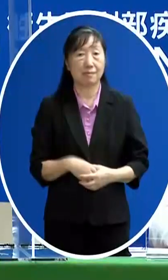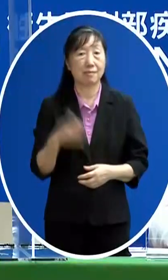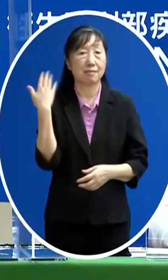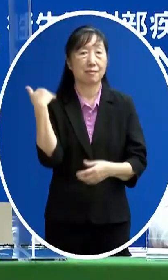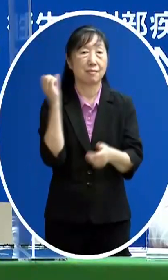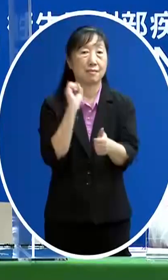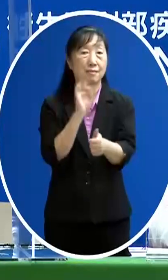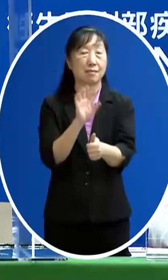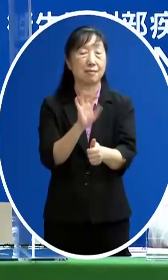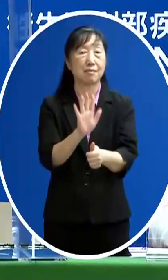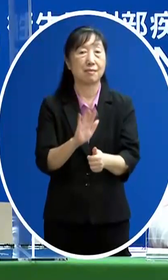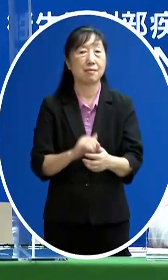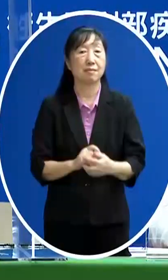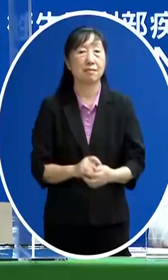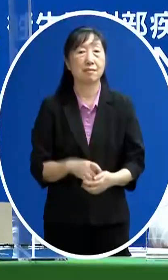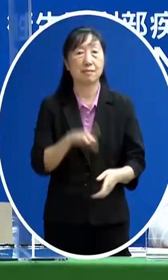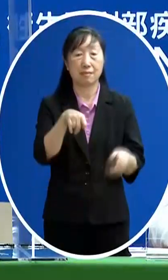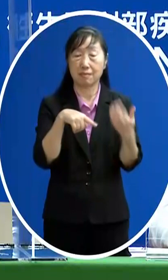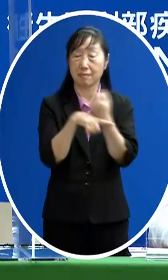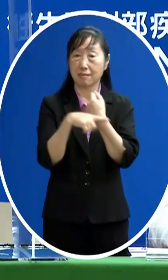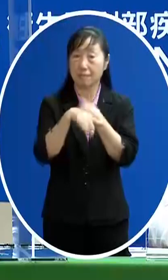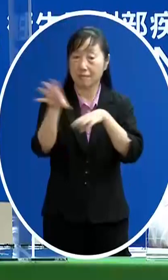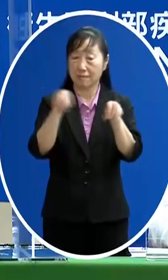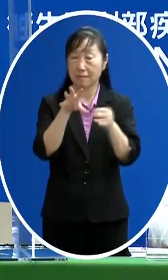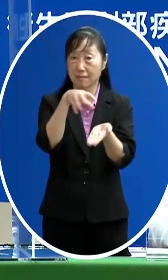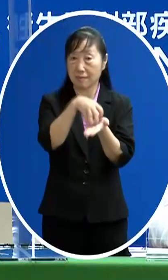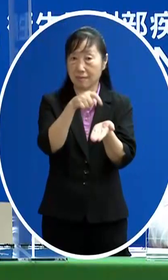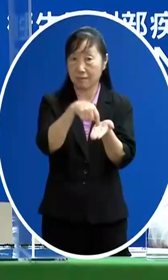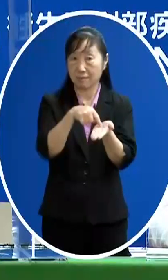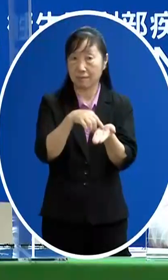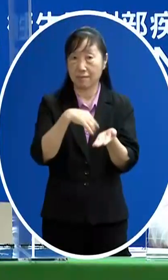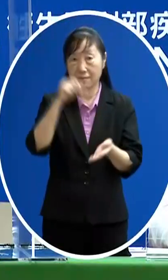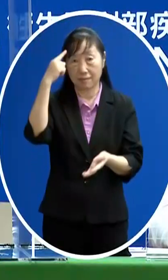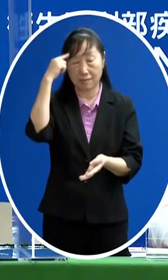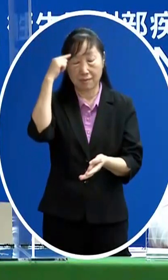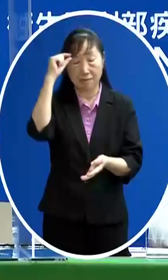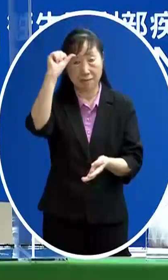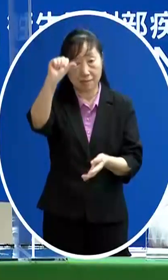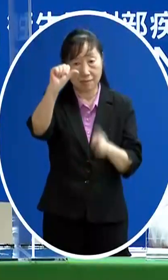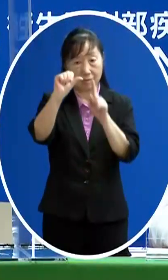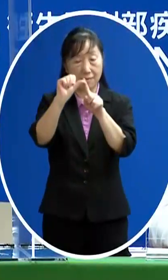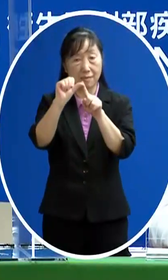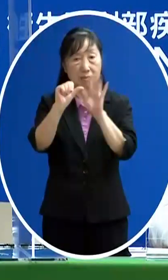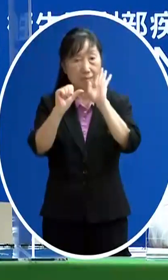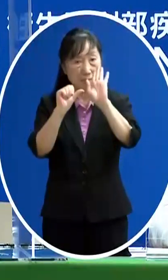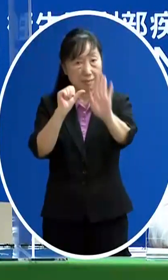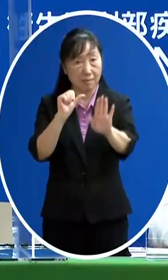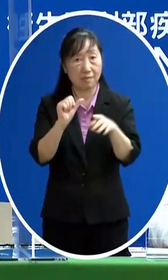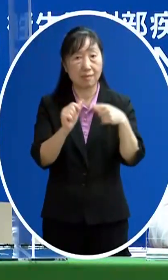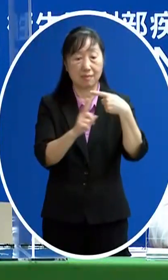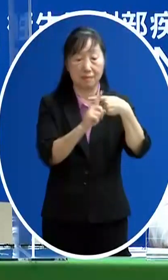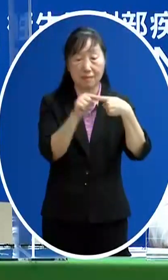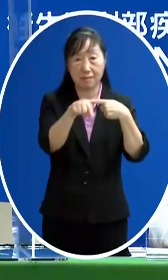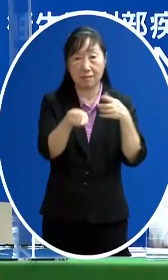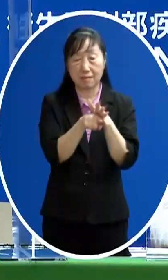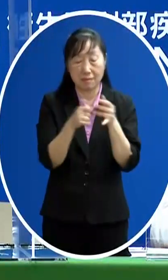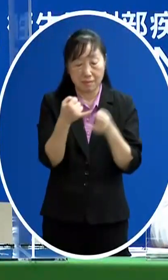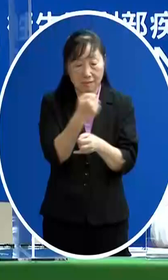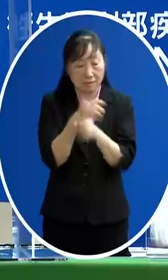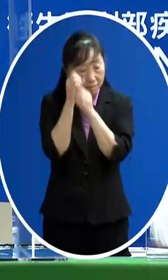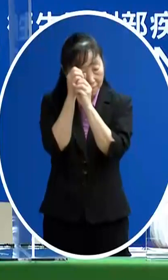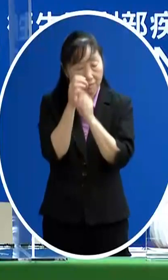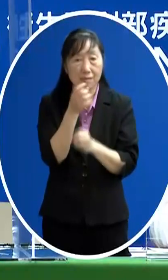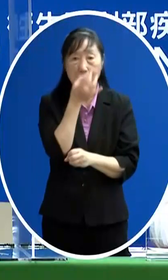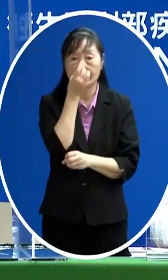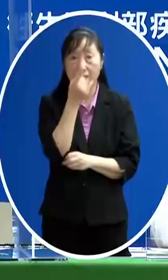大家报告过，根据一些研究的资料，大概第五天以后，我们可能虽然是阳性，可能就培养不出来